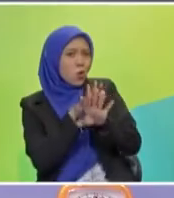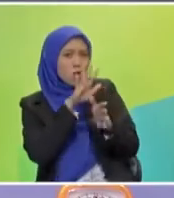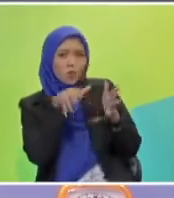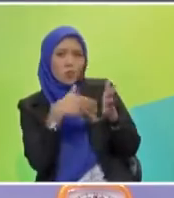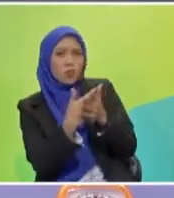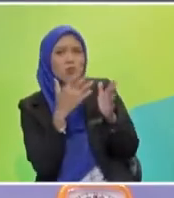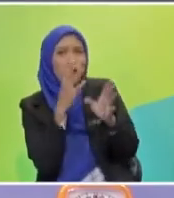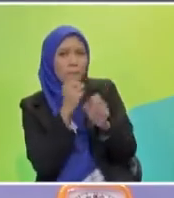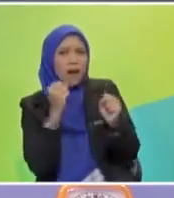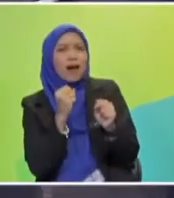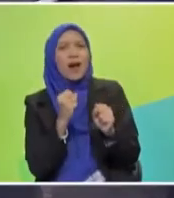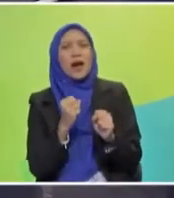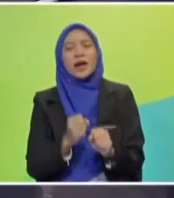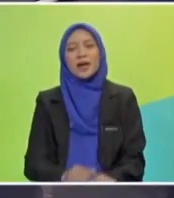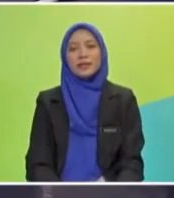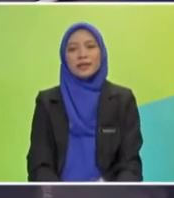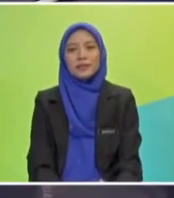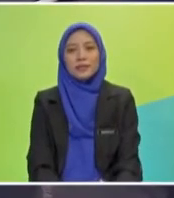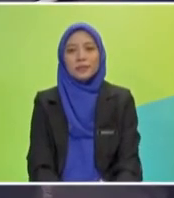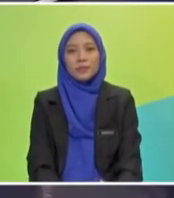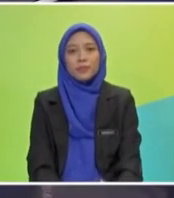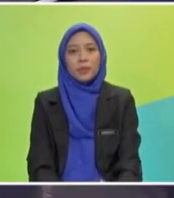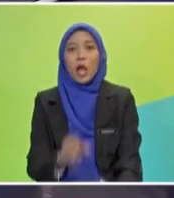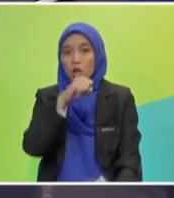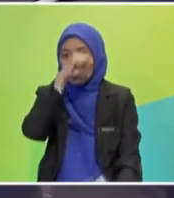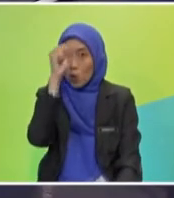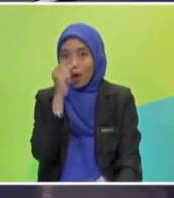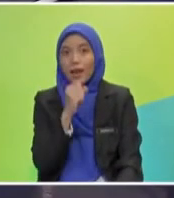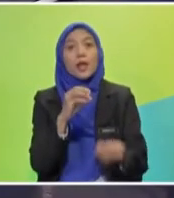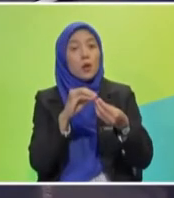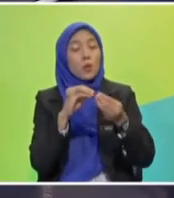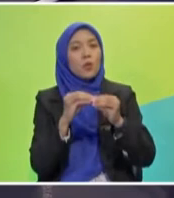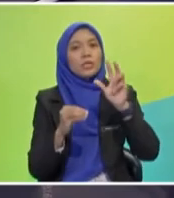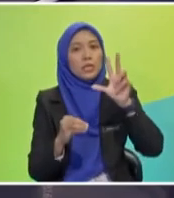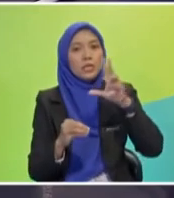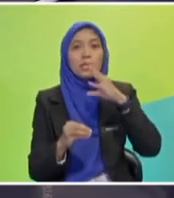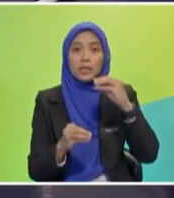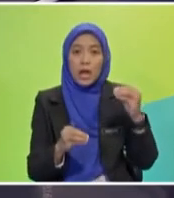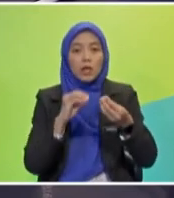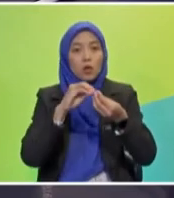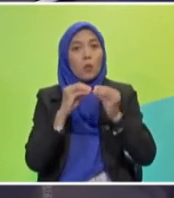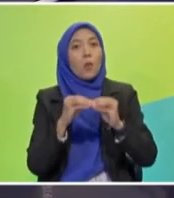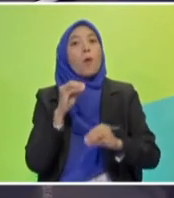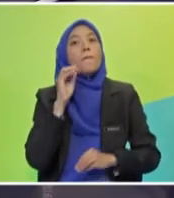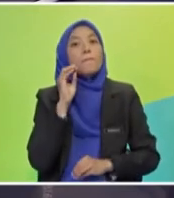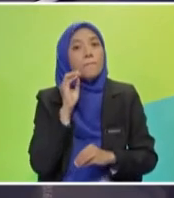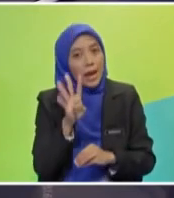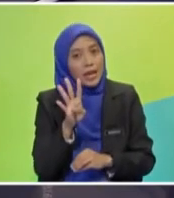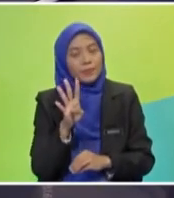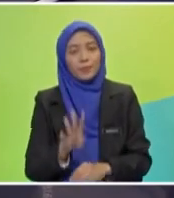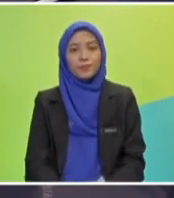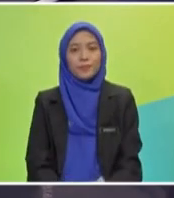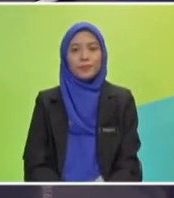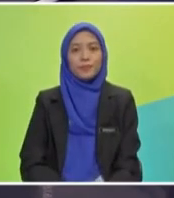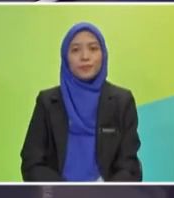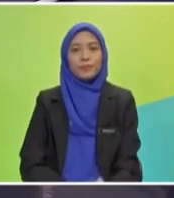kita, cikgu. Penuh ganjaran kita. Okey. Kita ada soalan yang ketiga dan soalan yang keempat. Baik. Dalam balang kita ada 2 lagi. Jadi